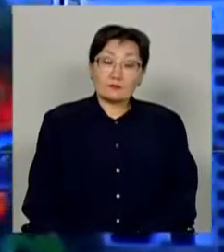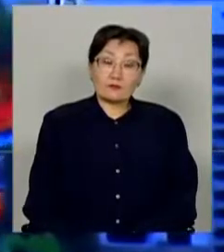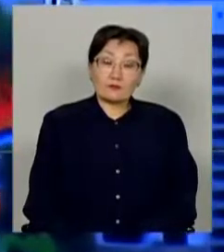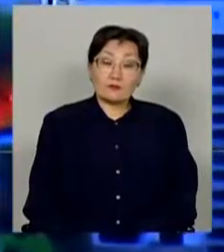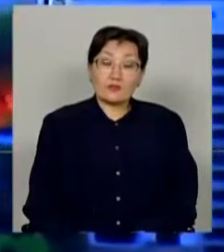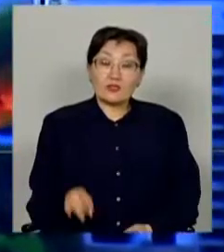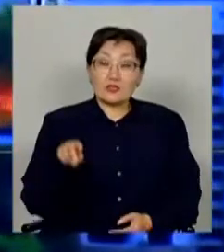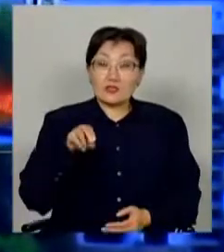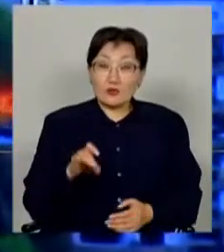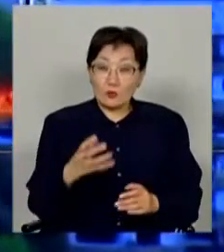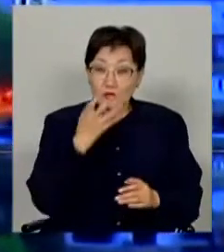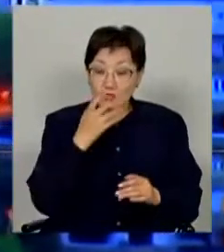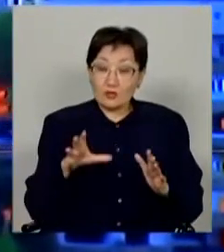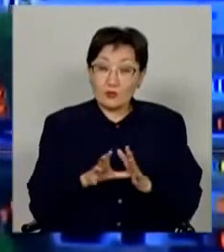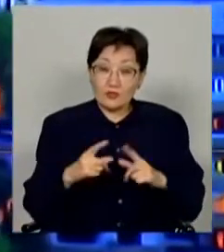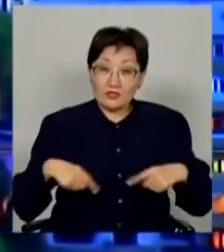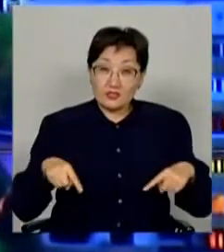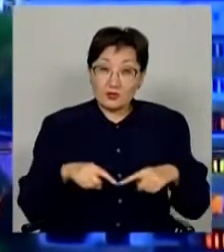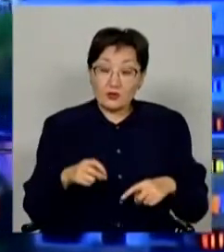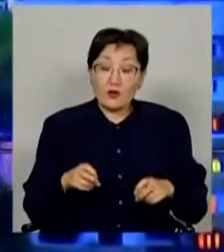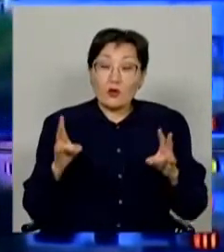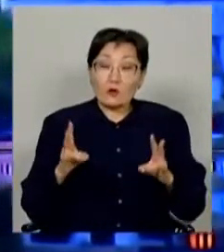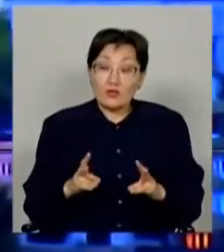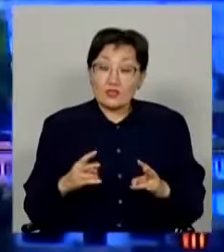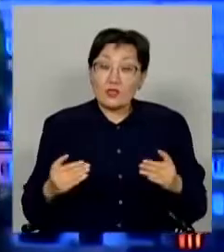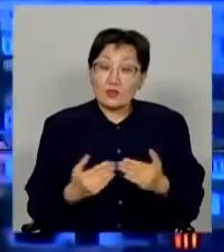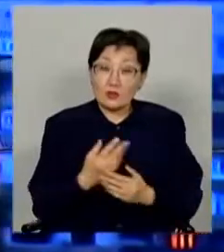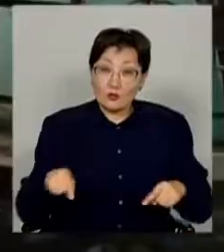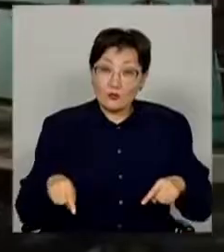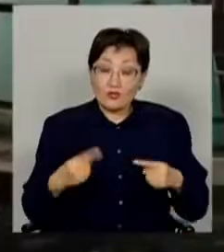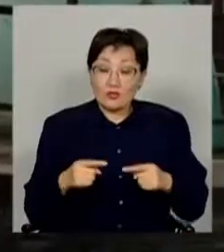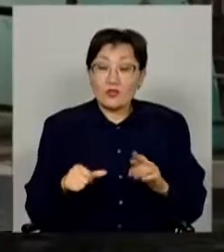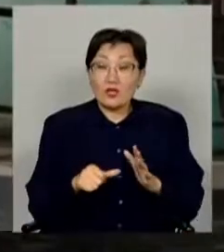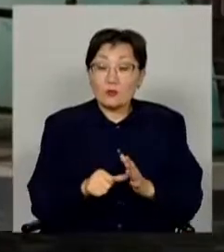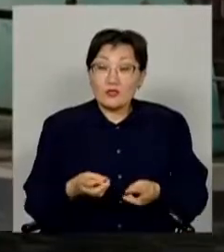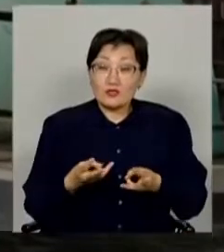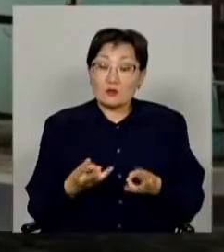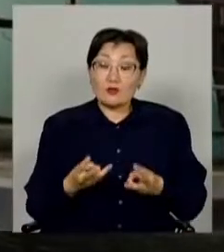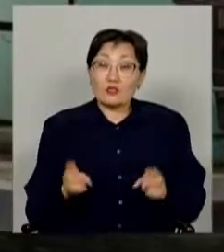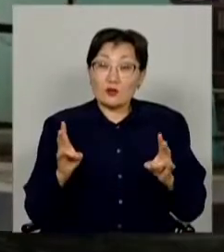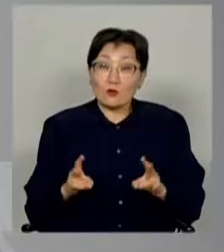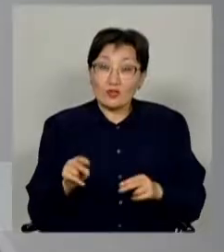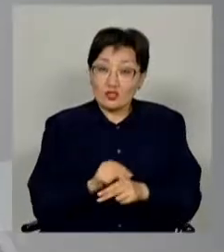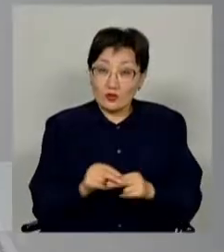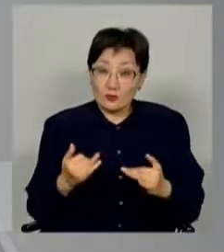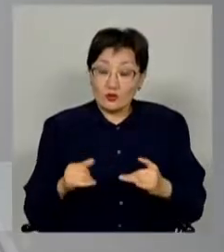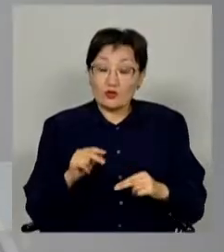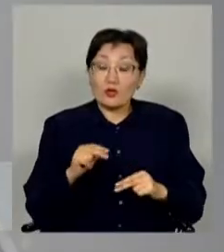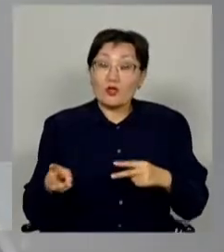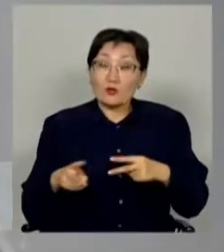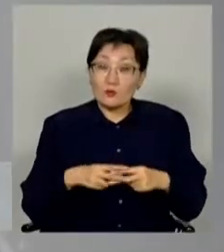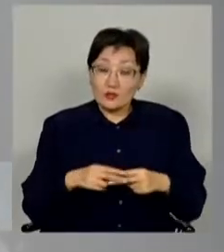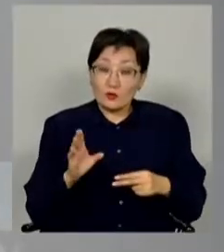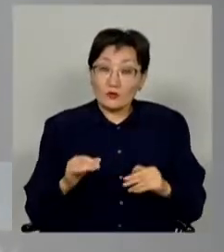Ал Риддер жылу электр орталығындағы ақау жөнге келтірілді. Нөмірі 6-шы қазандықтағы апат жойылып, бүгін желіге қосылады.